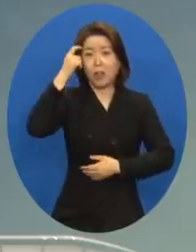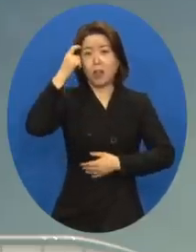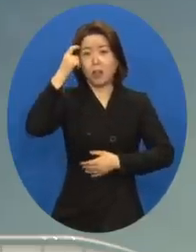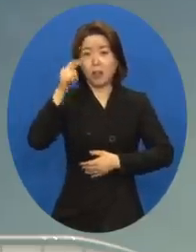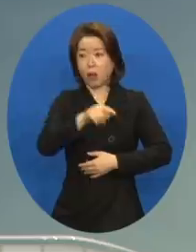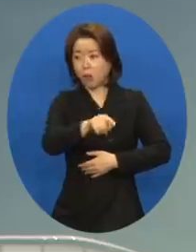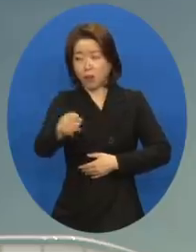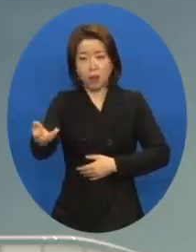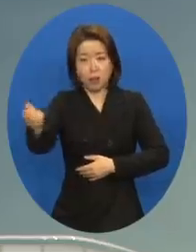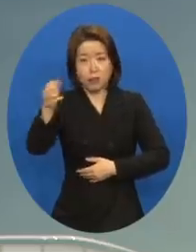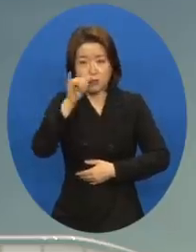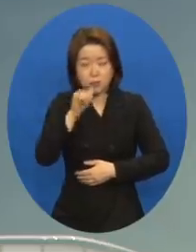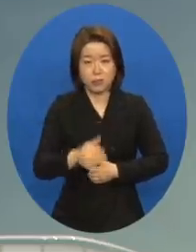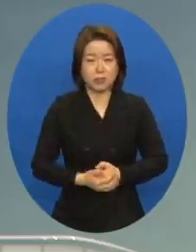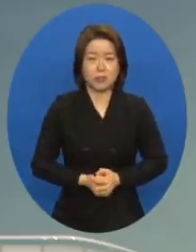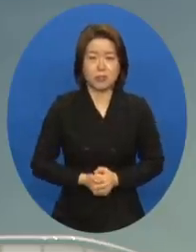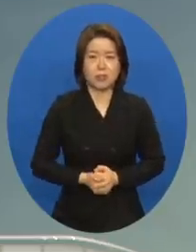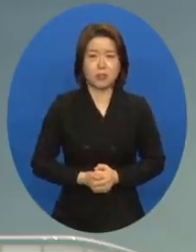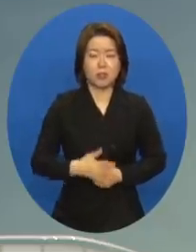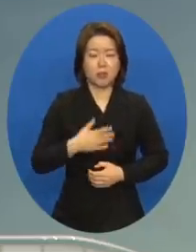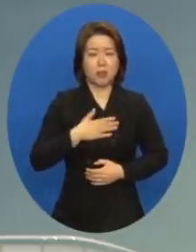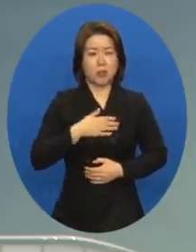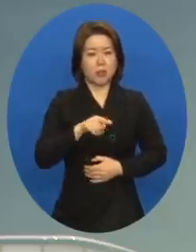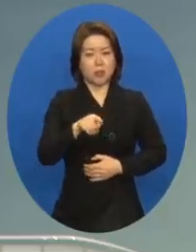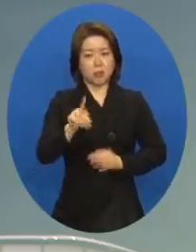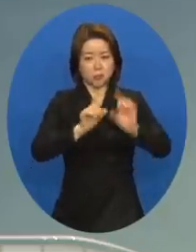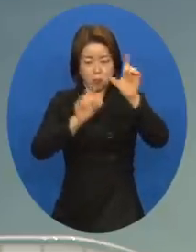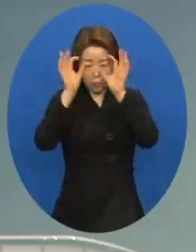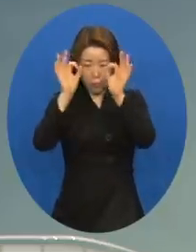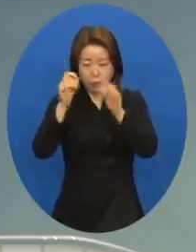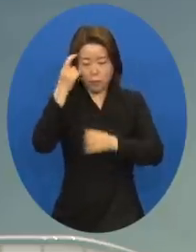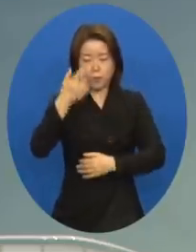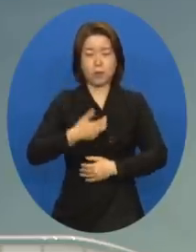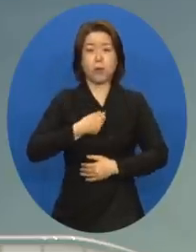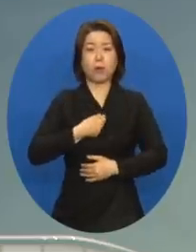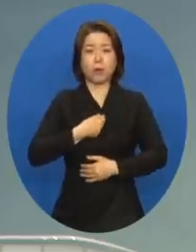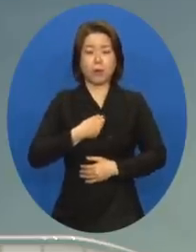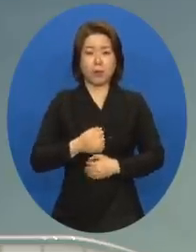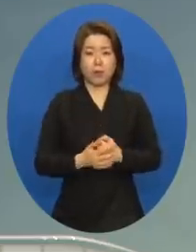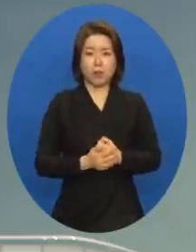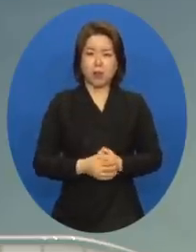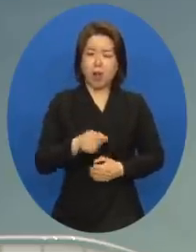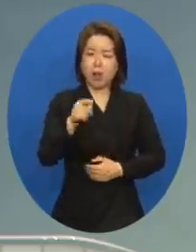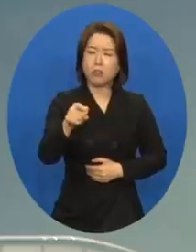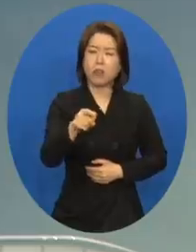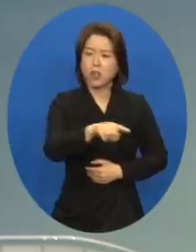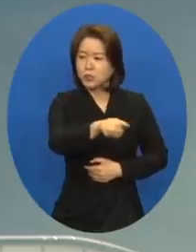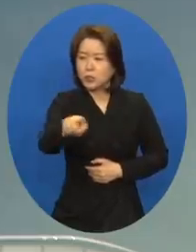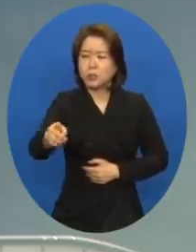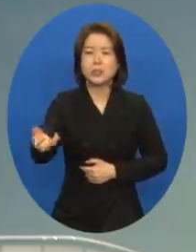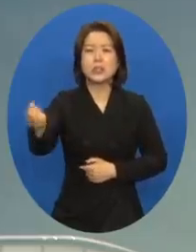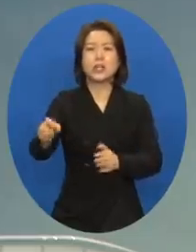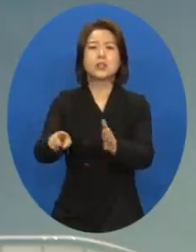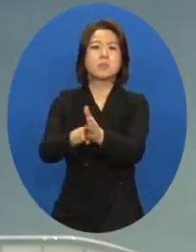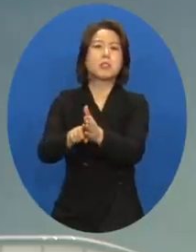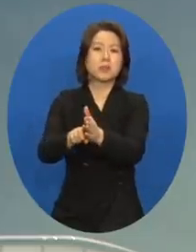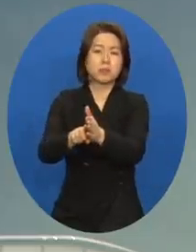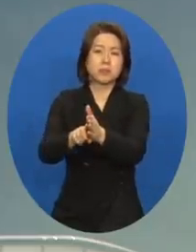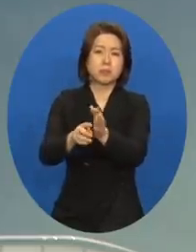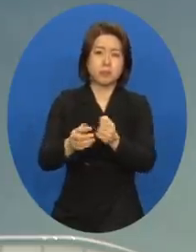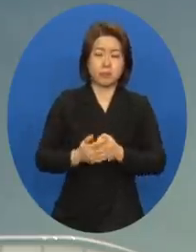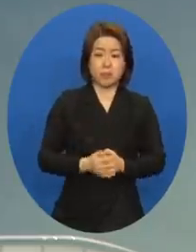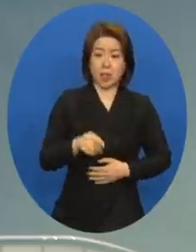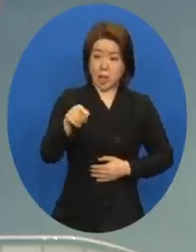겁니다. 저는 충격을 받았습니다. 그것이 믿음이니까요.